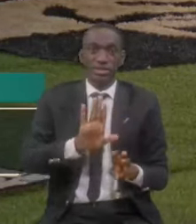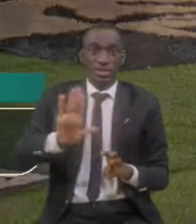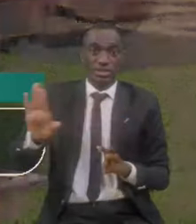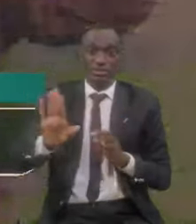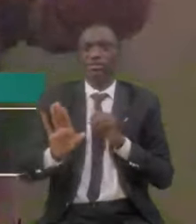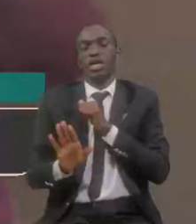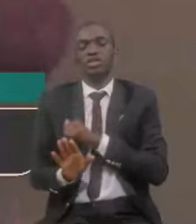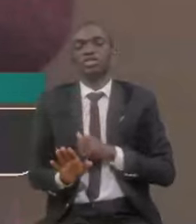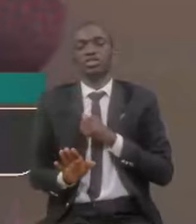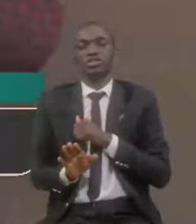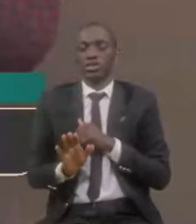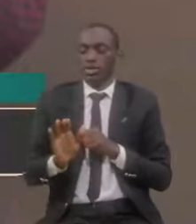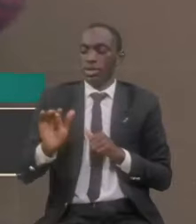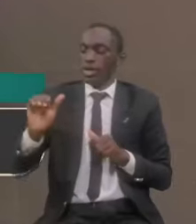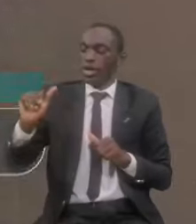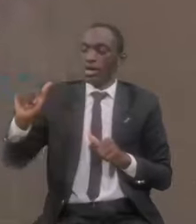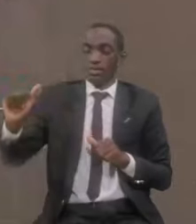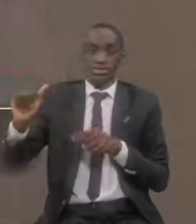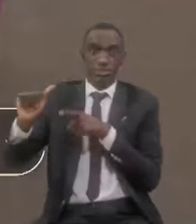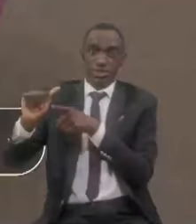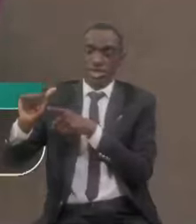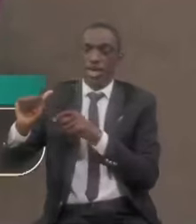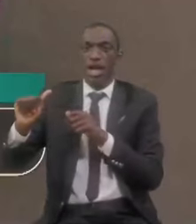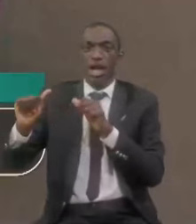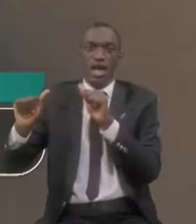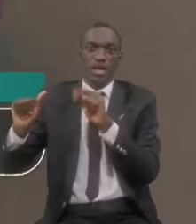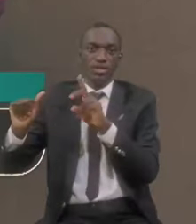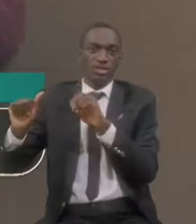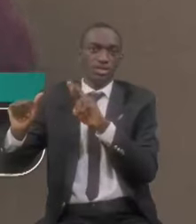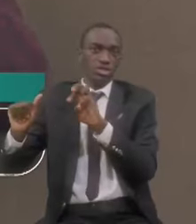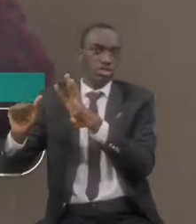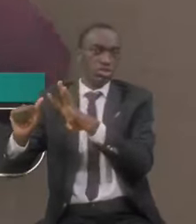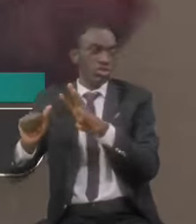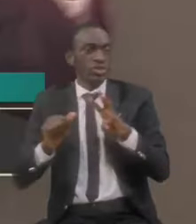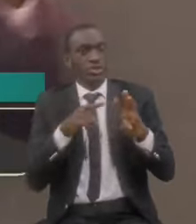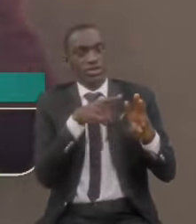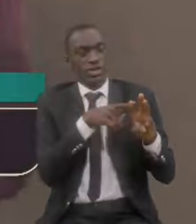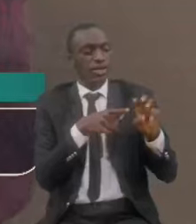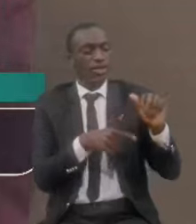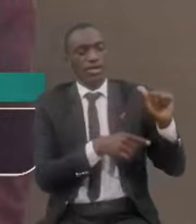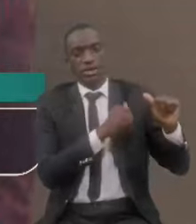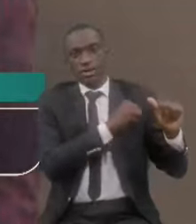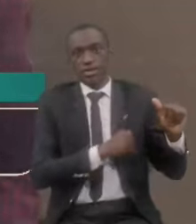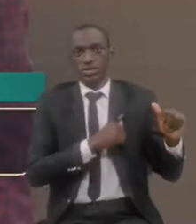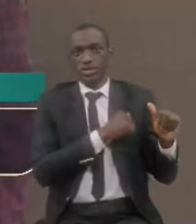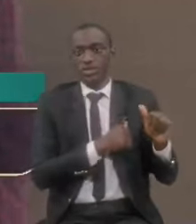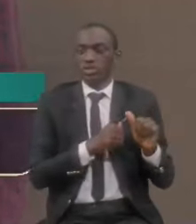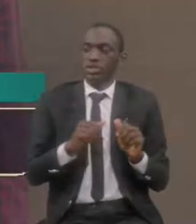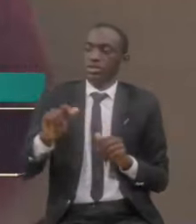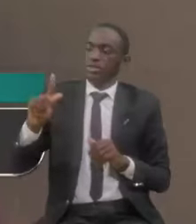lions André à son attitude, Timothée à sa tâche. et Samuel à